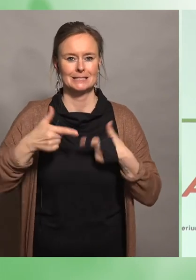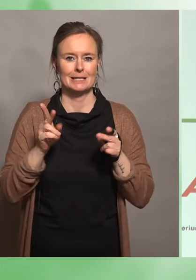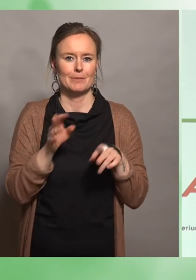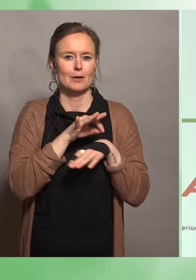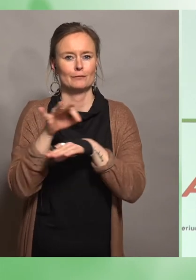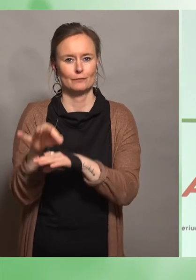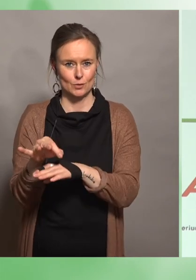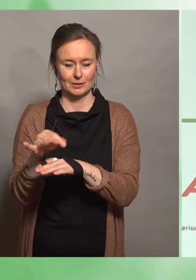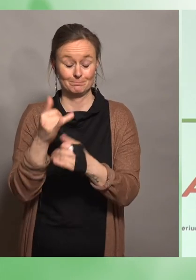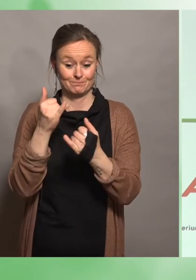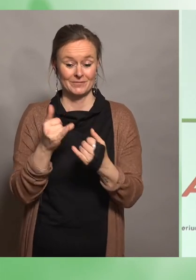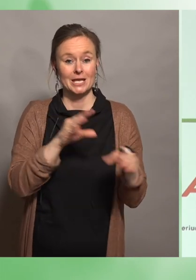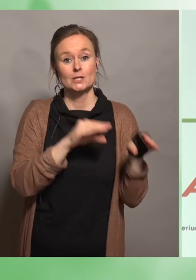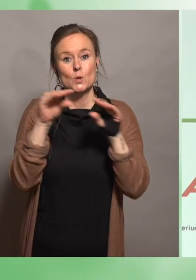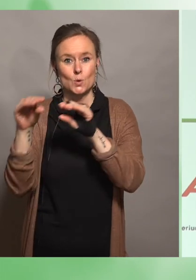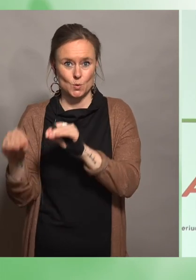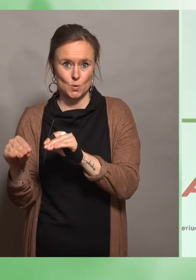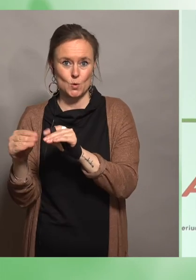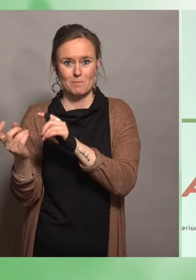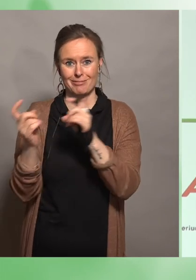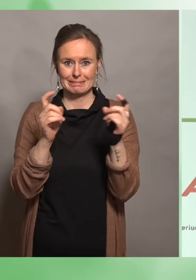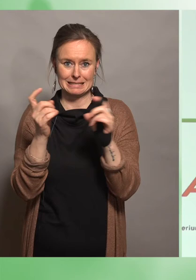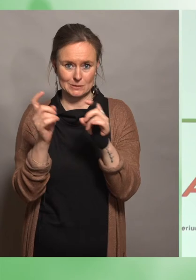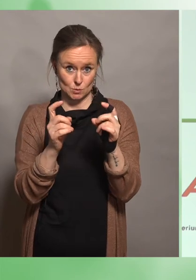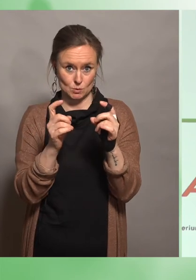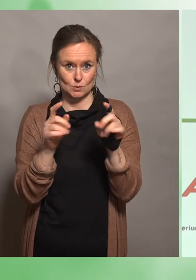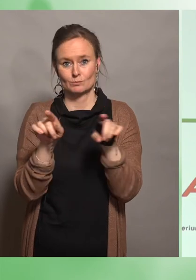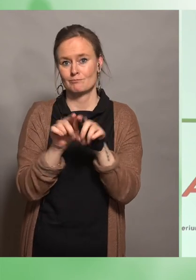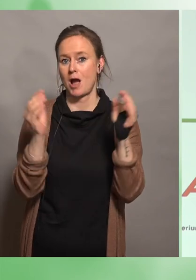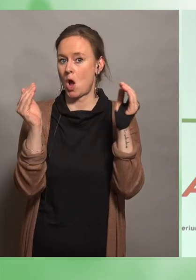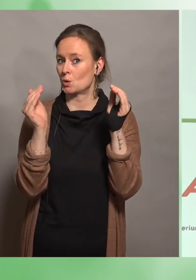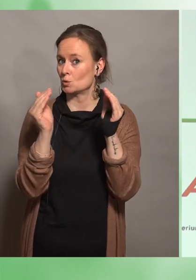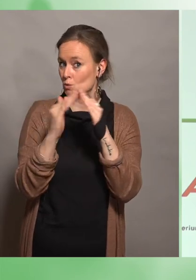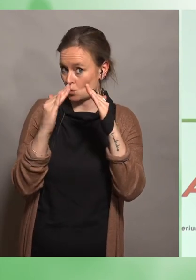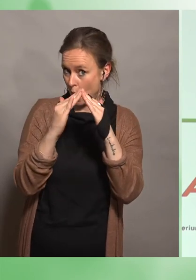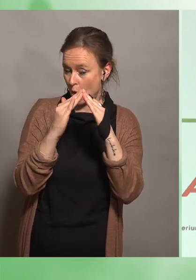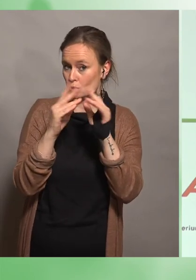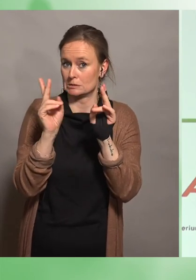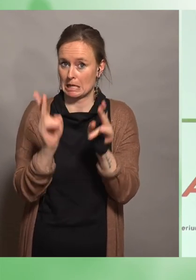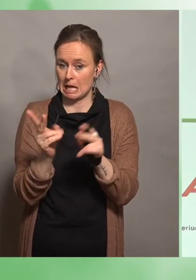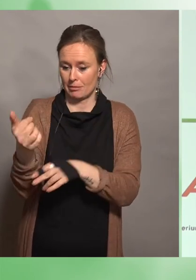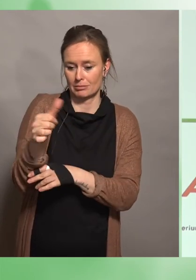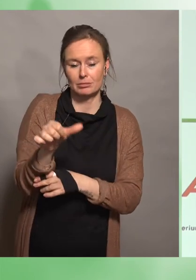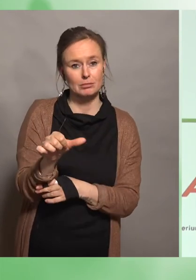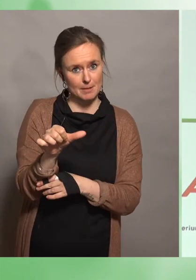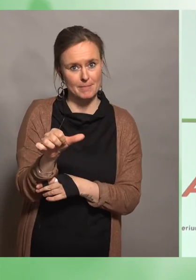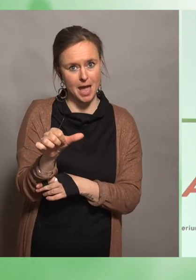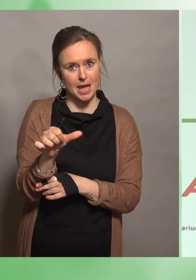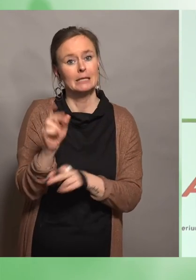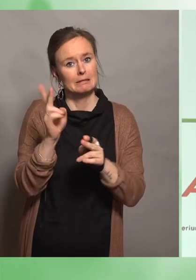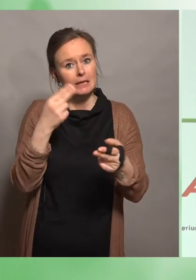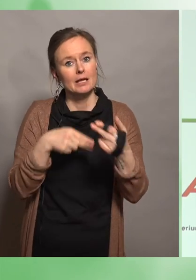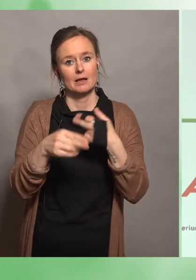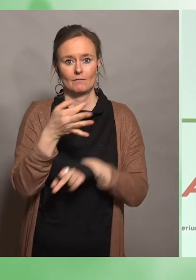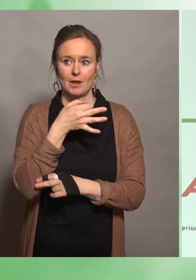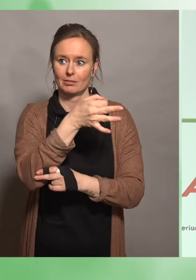wollen jetzt übergehen in eine Diskussion, an der Sie zu Hause gerne weiterhin auch teilnehmen können. Sie können weiterhin gerne Ihre Fragen stellen, natürlich